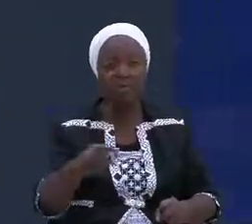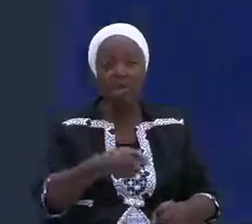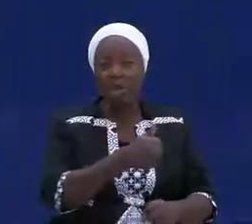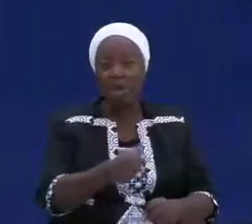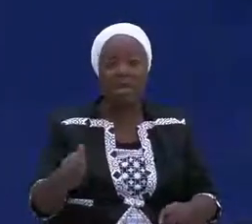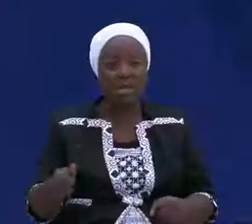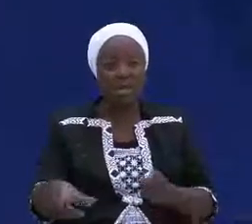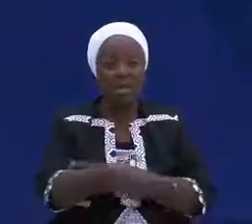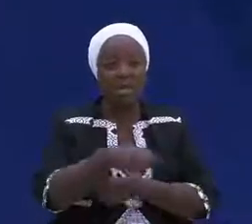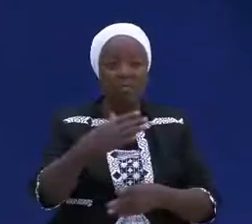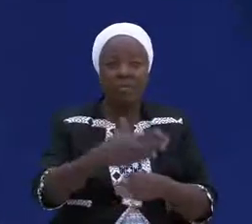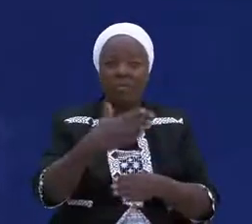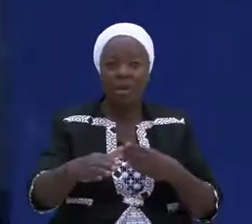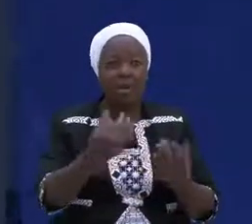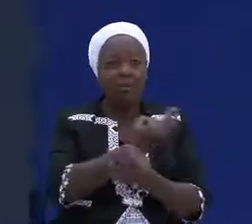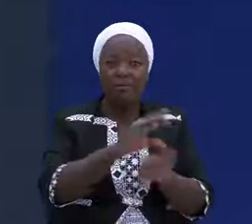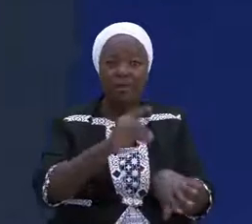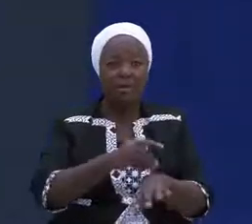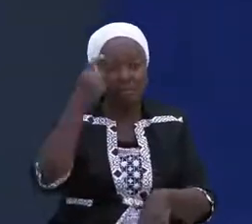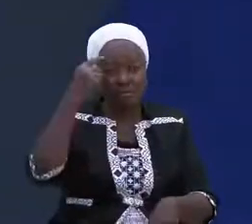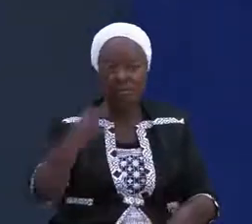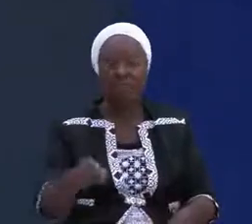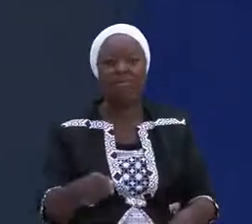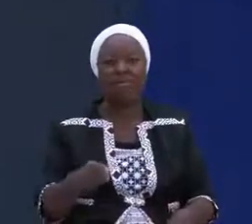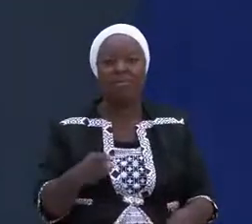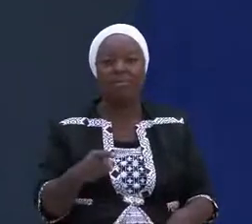Un jour de liberté totale pour toi.